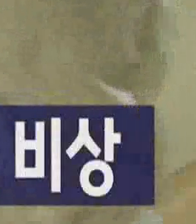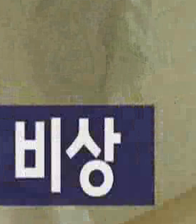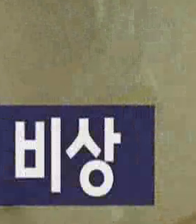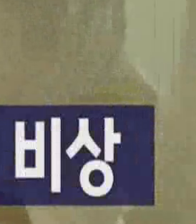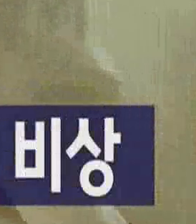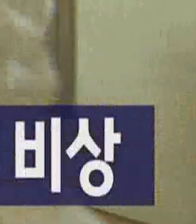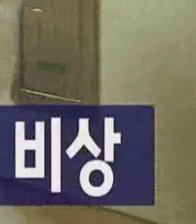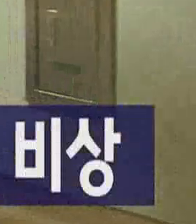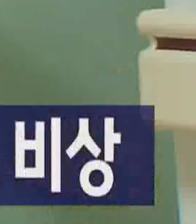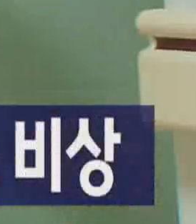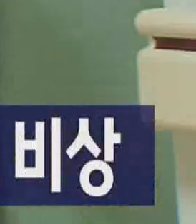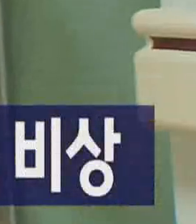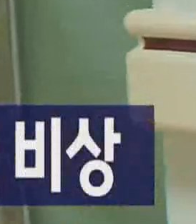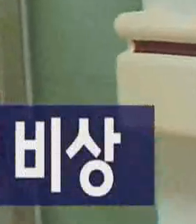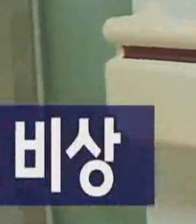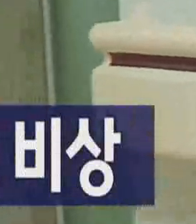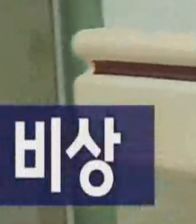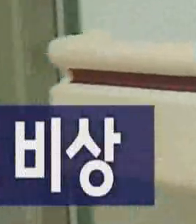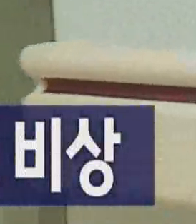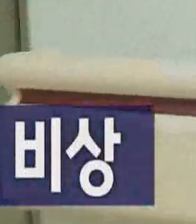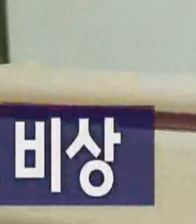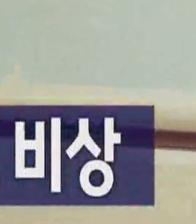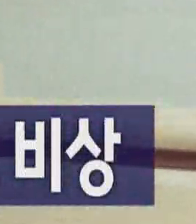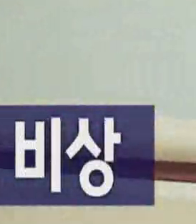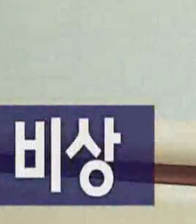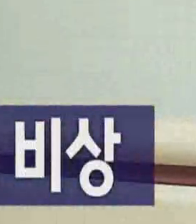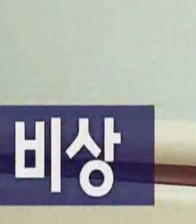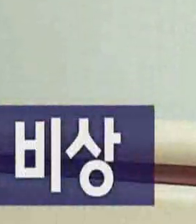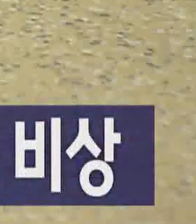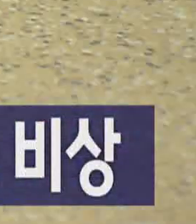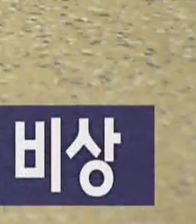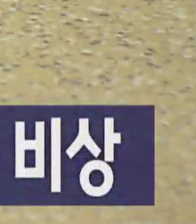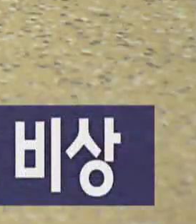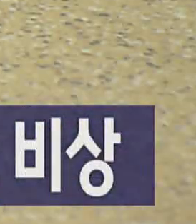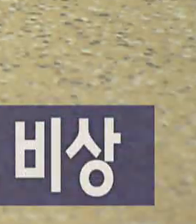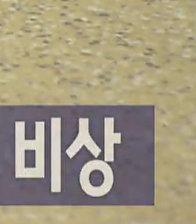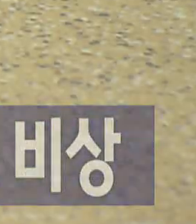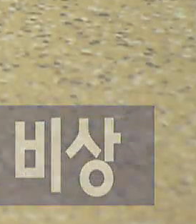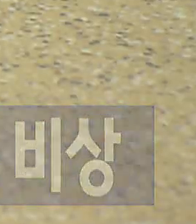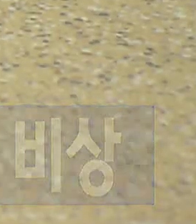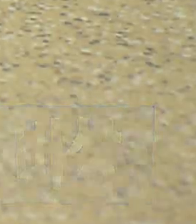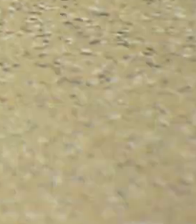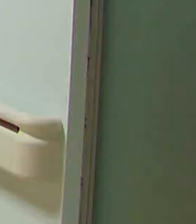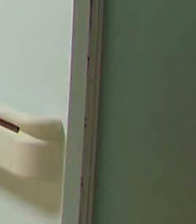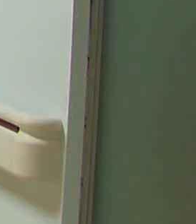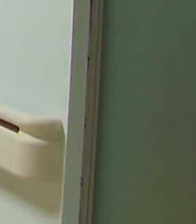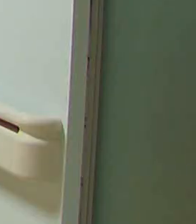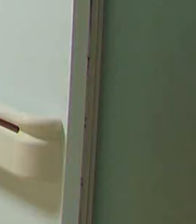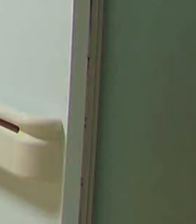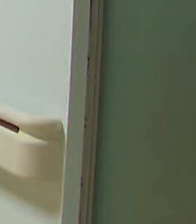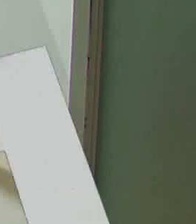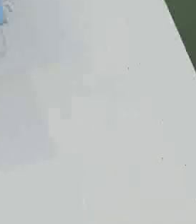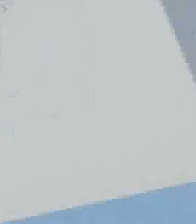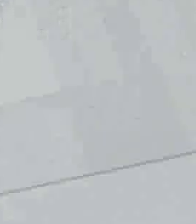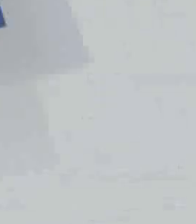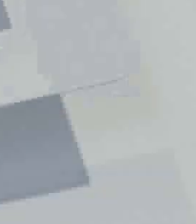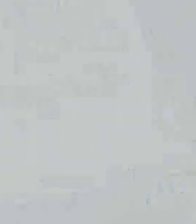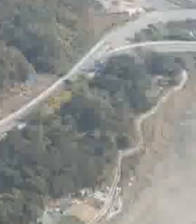전남의 코로나19 확진자 수가 300명을 넘어섰습니다. 순천과 강진, 목포, 우리원 등이 병상 수 확보에 비상이 걸렸습니다.